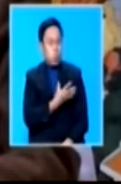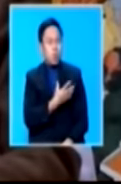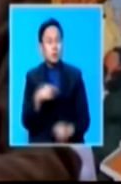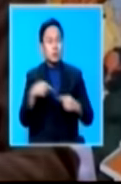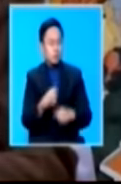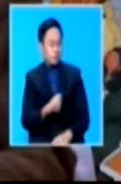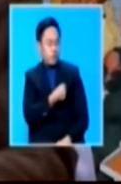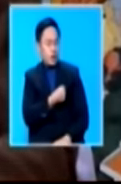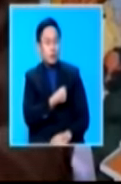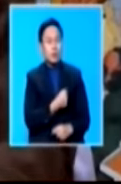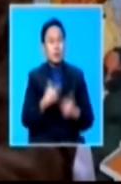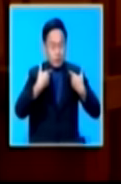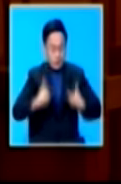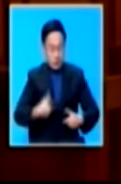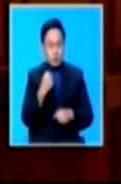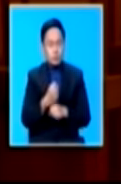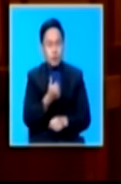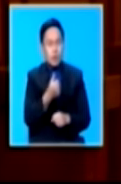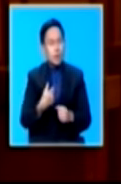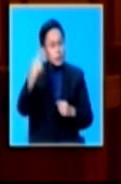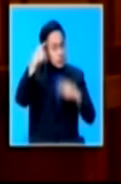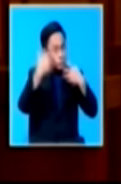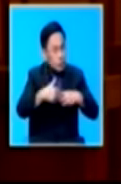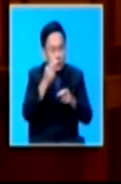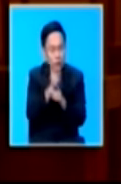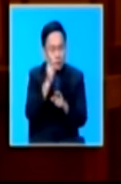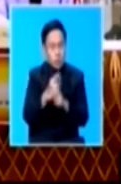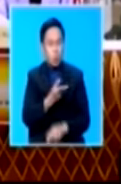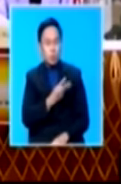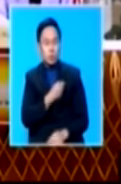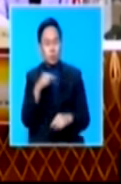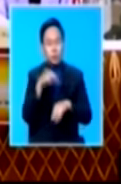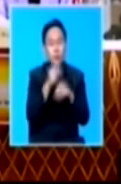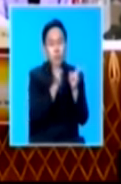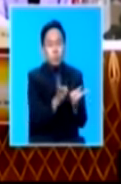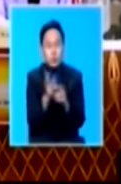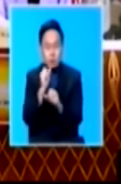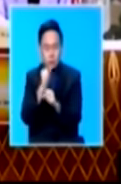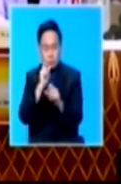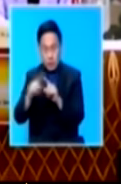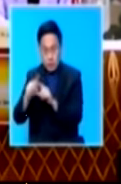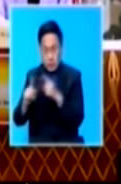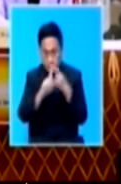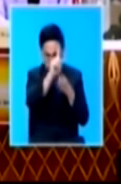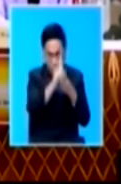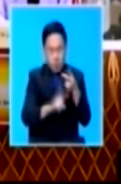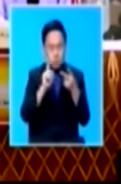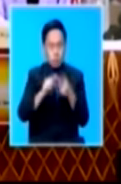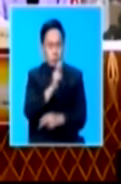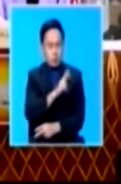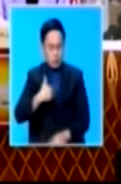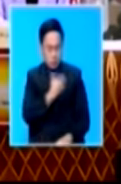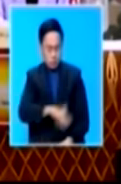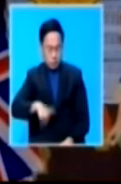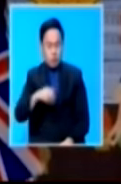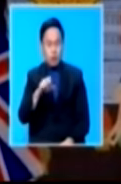และคิดค้นหลักการของเครื่องรักษาหัวใจด้วยวิธีให้จังหวะนะครับ และ2สาขาการสาธารณสุข